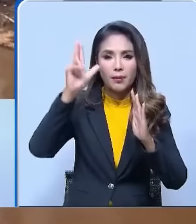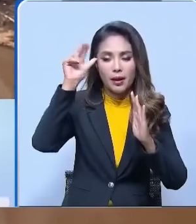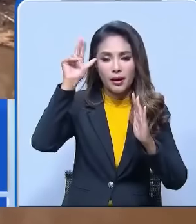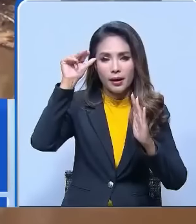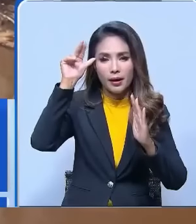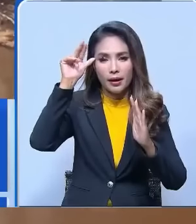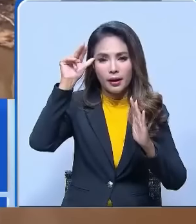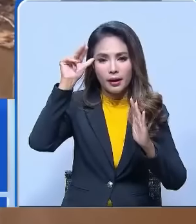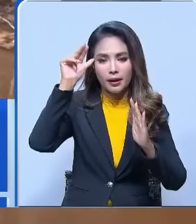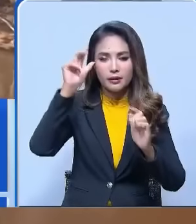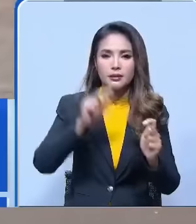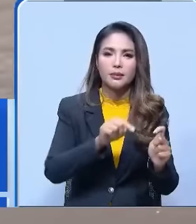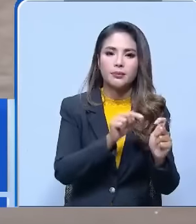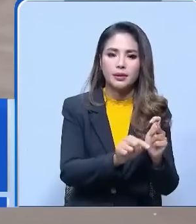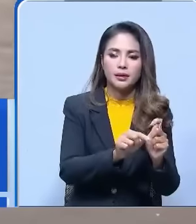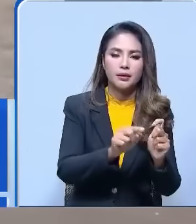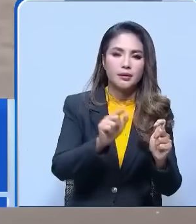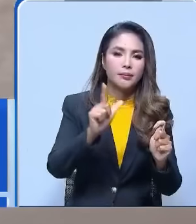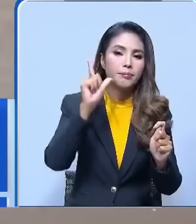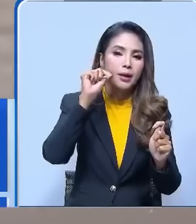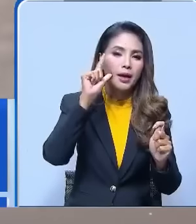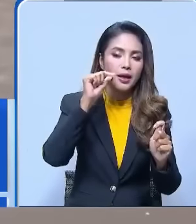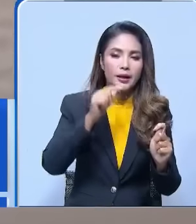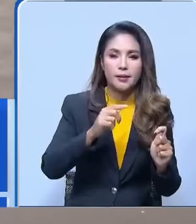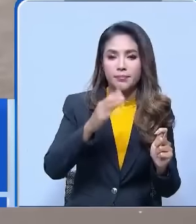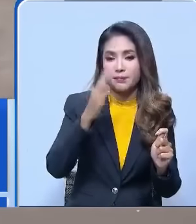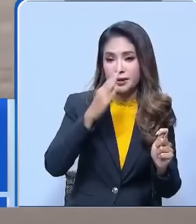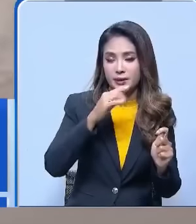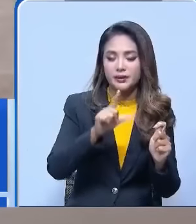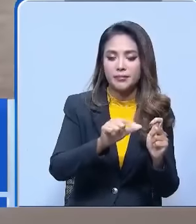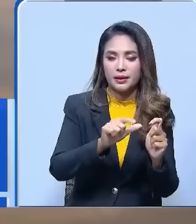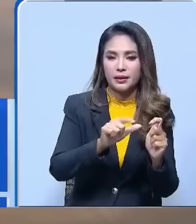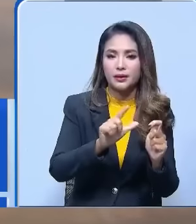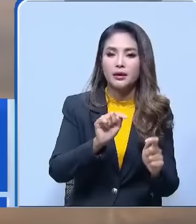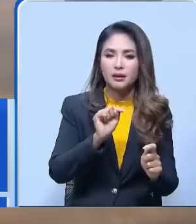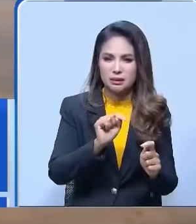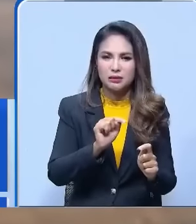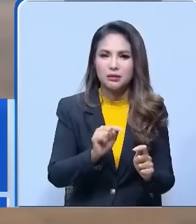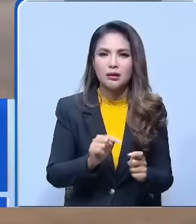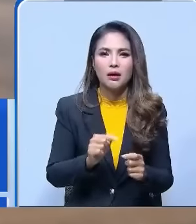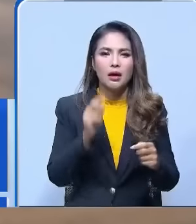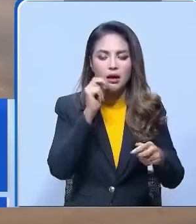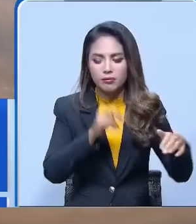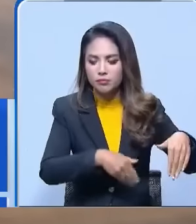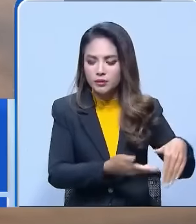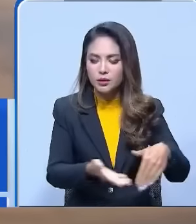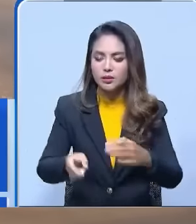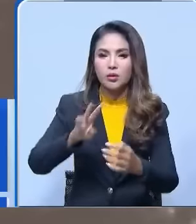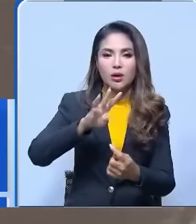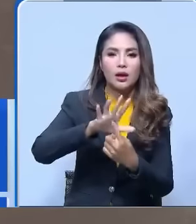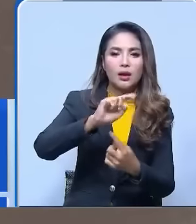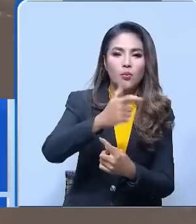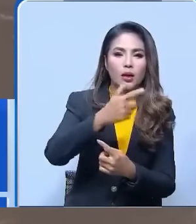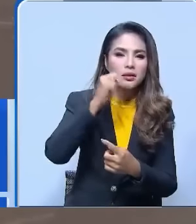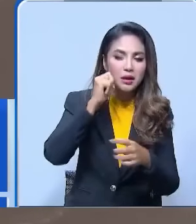งตำบลแม่ปุอำเภอแม่พริกก็ถูกน้ำในแม่น้ำวังนะคะที่ไหลเชี่ยวท่วมบ้านเรือนเพิ่มสูงขึ้นอย่างรวดเร็วระ